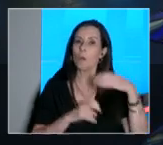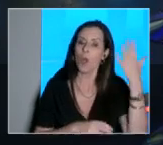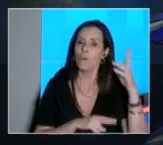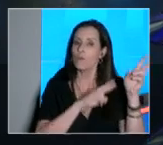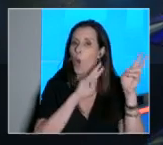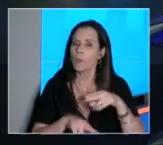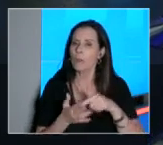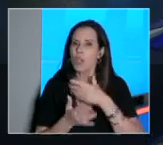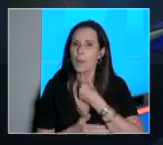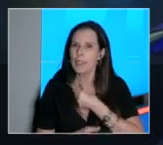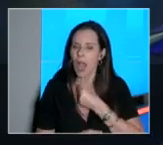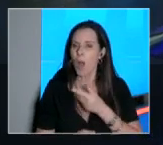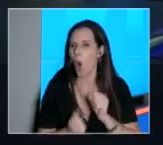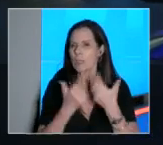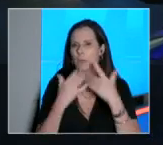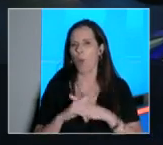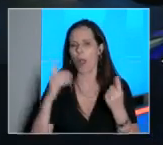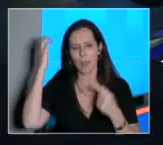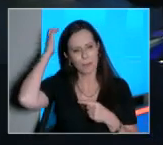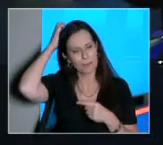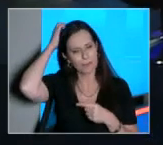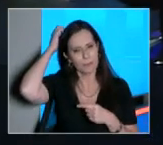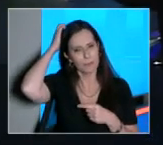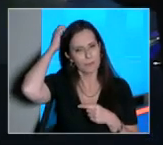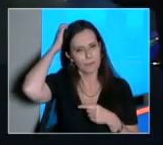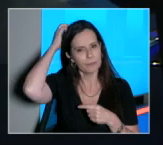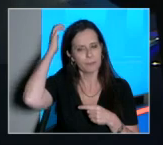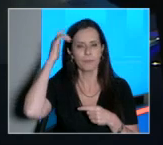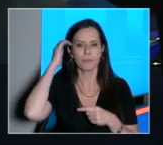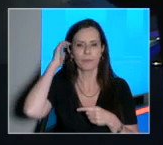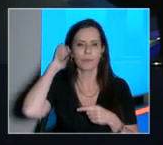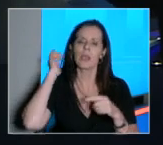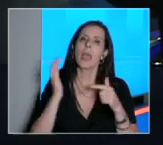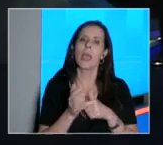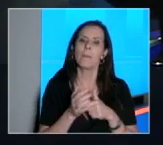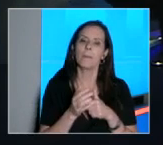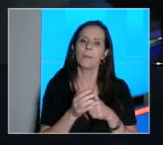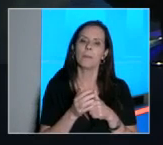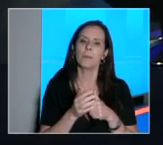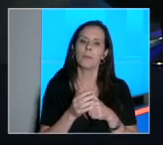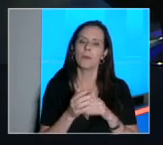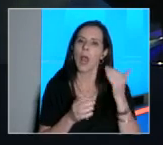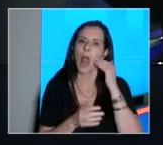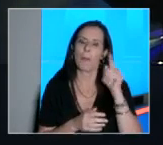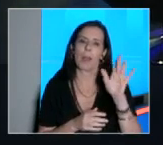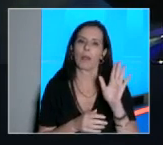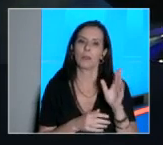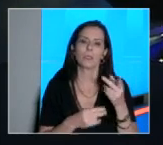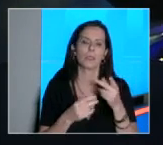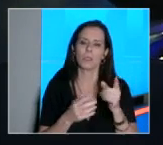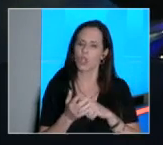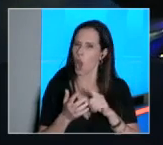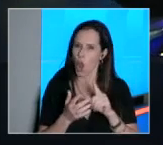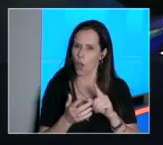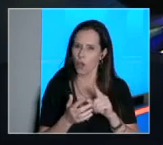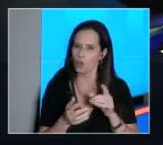חוזרים מגעגועים, או שזה סיפור אחר לגמרי? הם מגיבים בעיקר לגורמי משיכה בארצות הברית. זאת אומרת, זה לא שמישהו